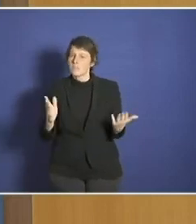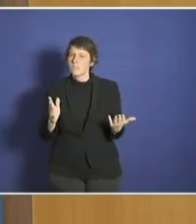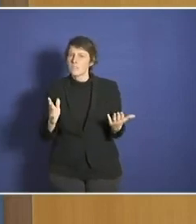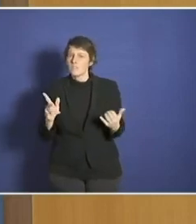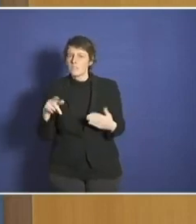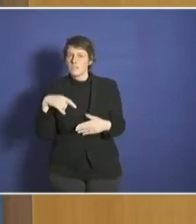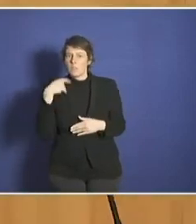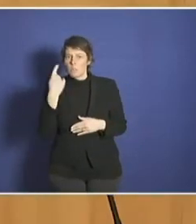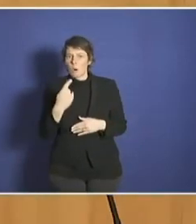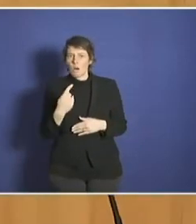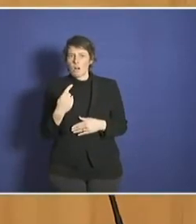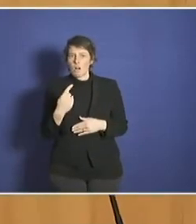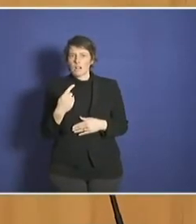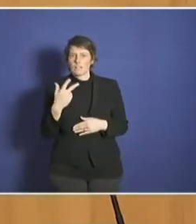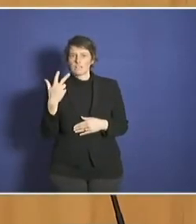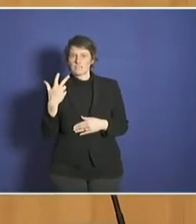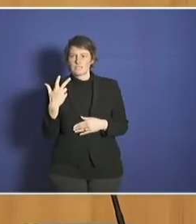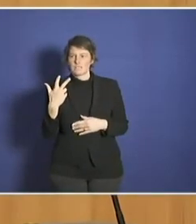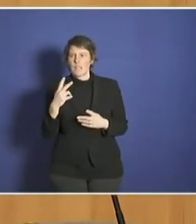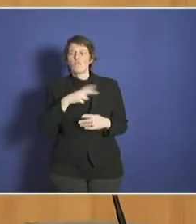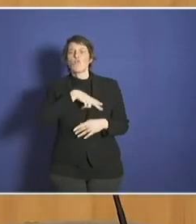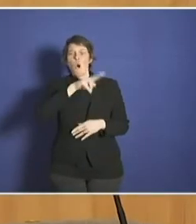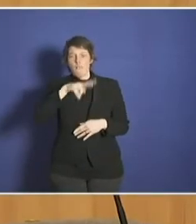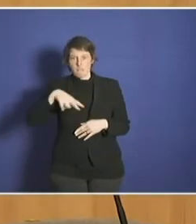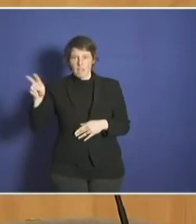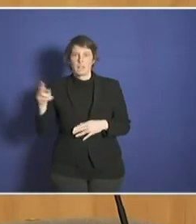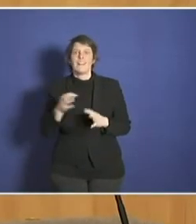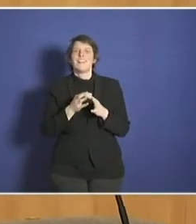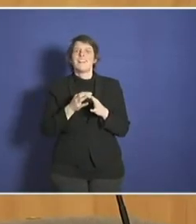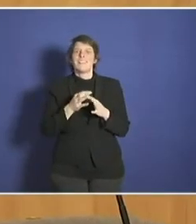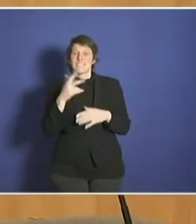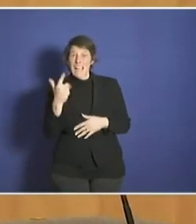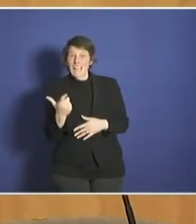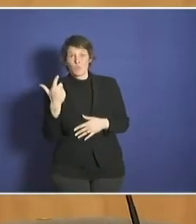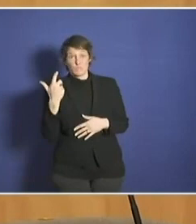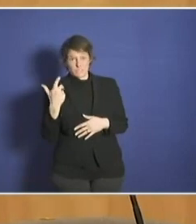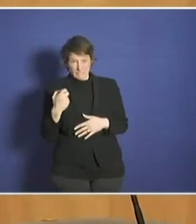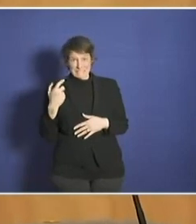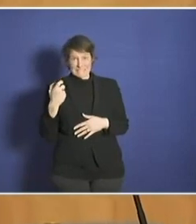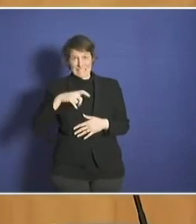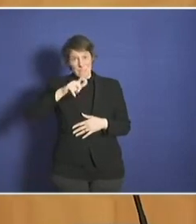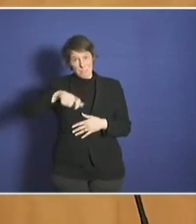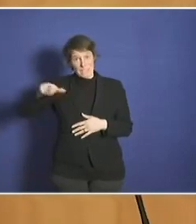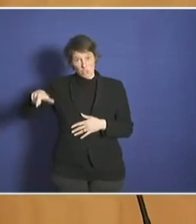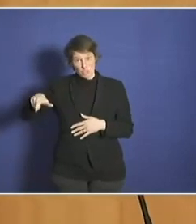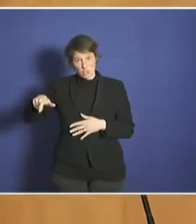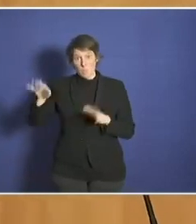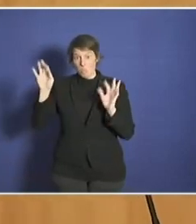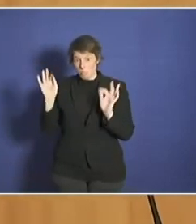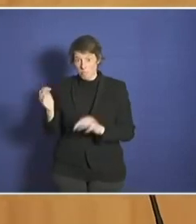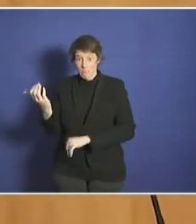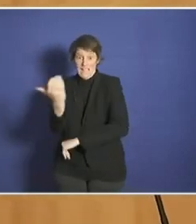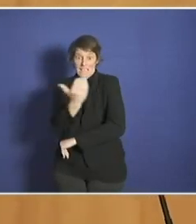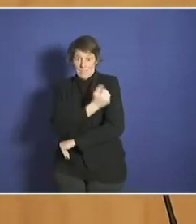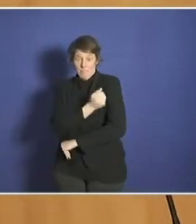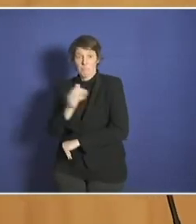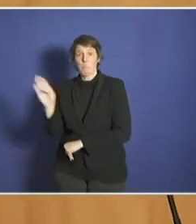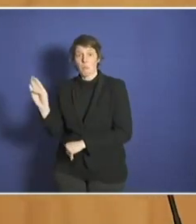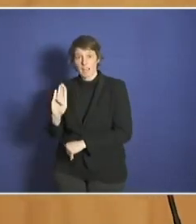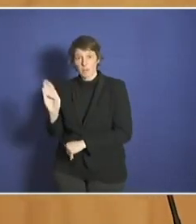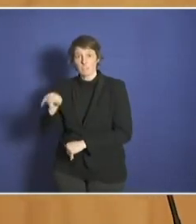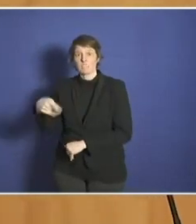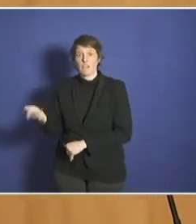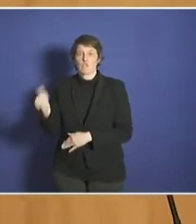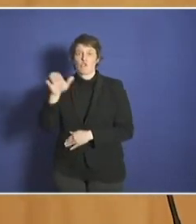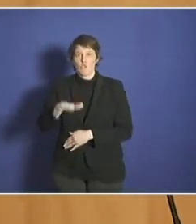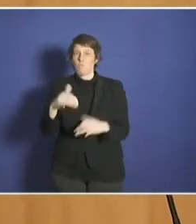23 betagte Menschen nach der Impfung mit dem BioNTech-Impfstoff gestorben. Man hat dort die Impfstoffrichtlinien